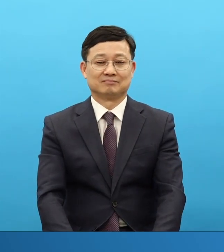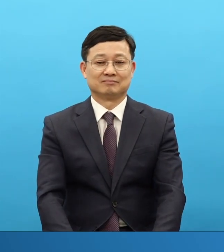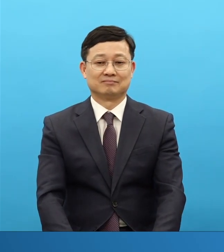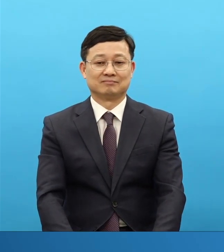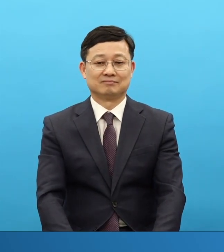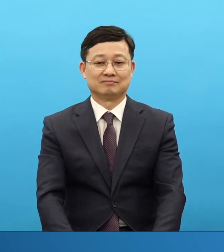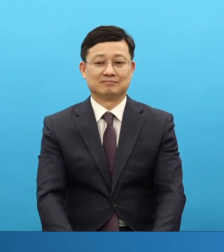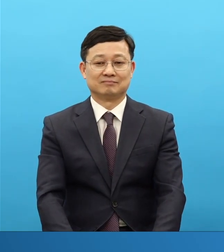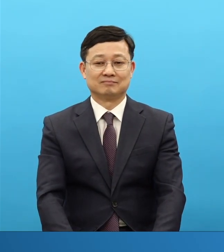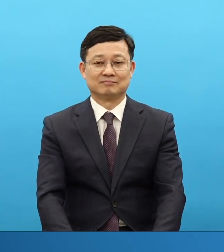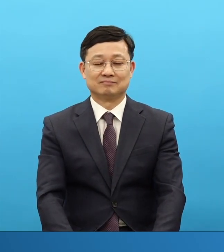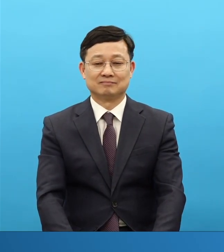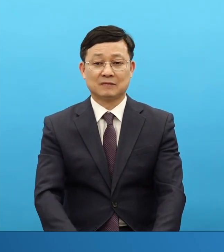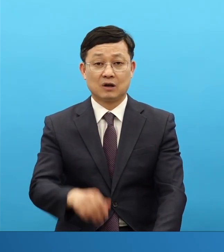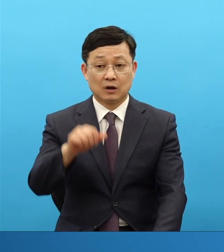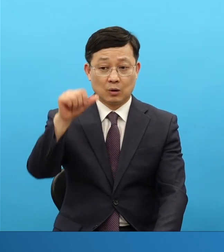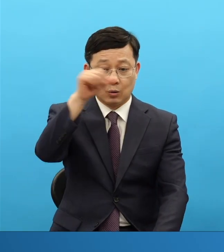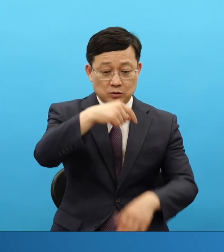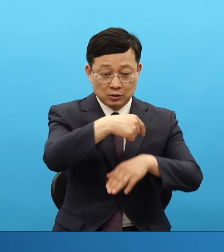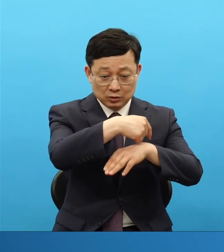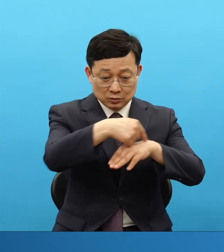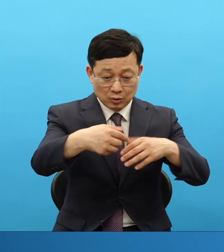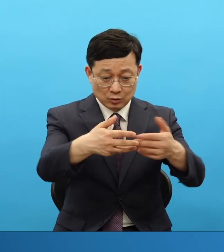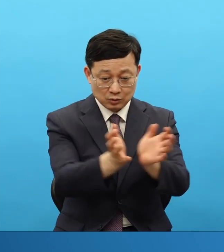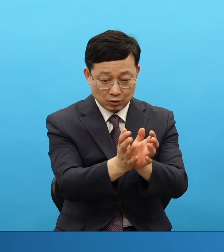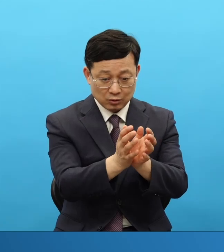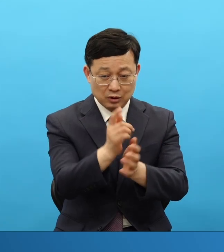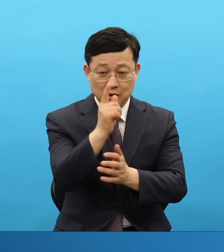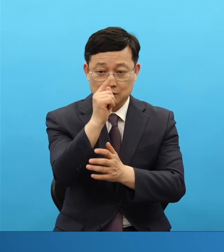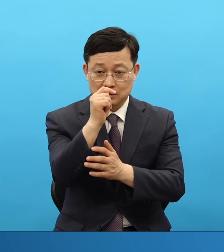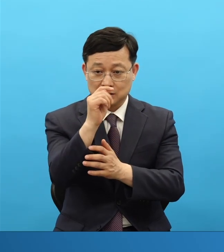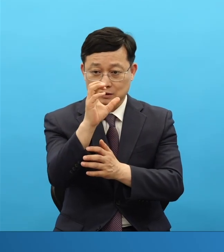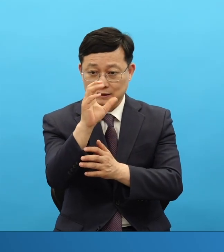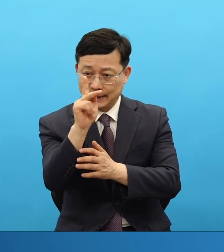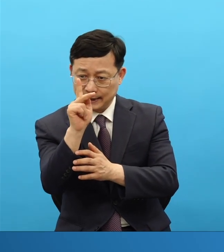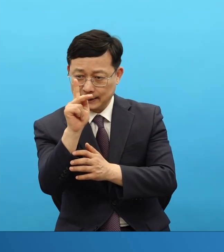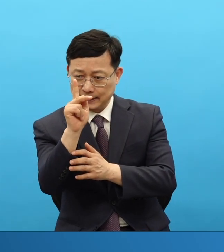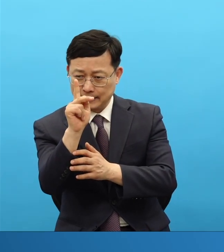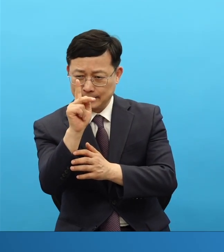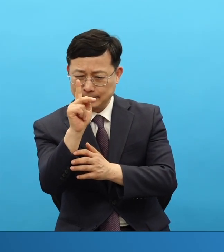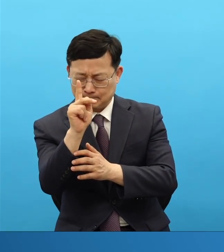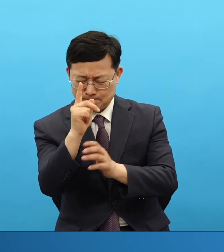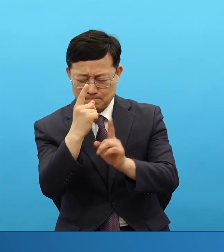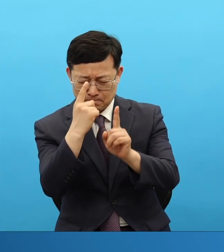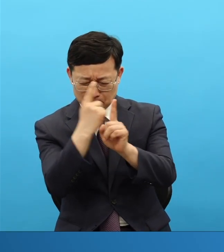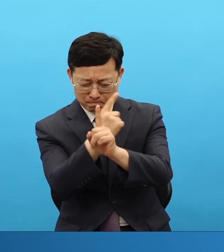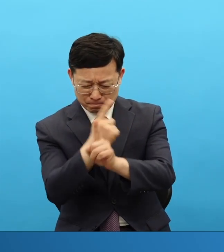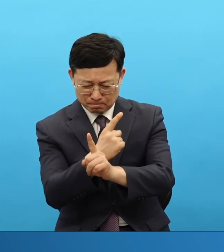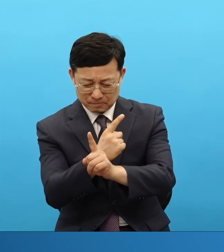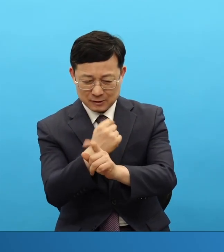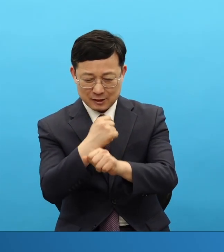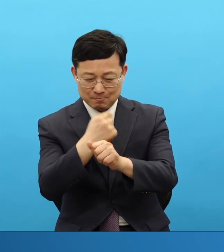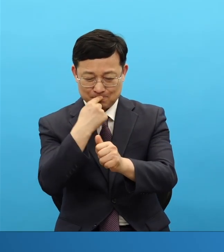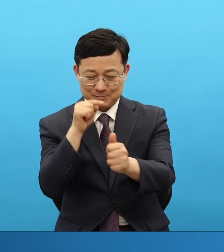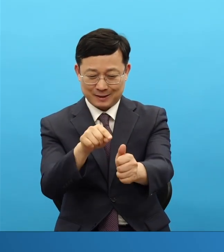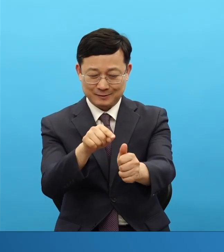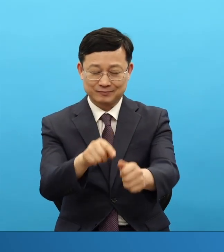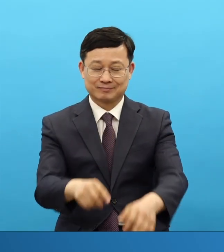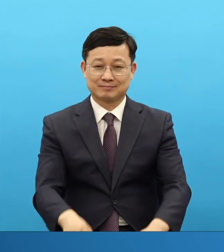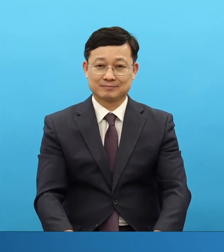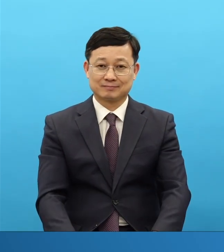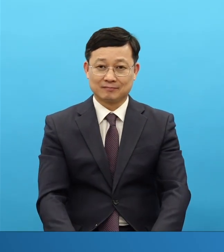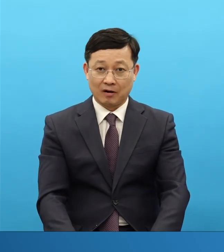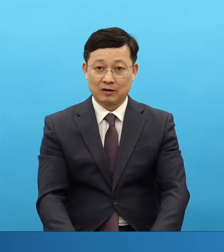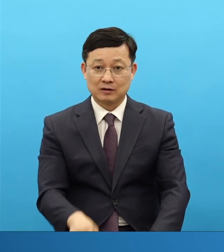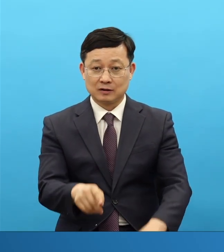그래서 5천 종족과 TCK 치유해라. That's why you must heal the 5,000 tribes and the TCKs. 이런 집이 하나